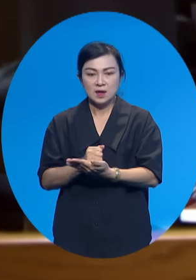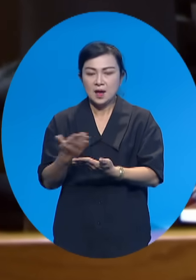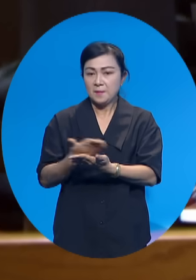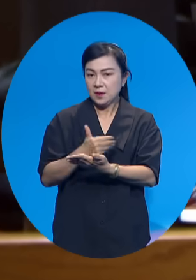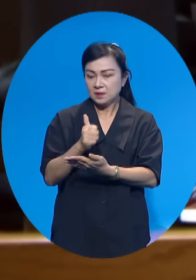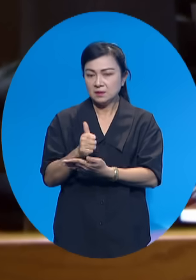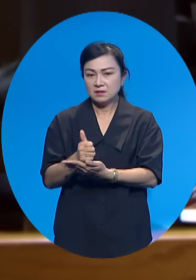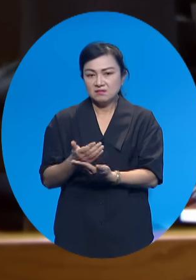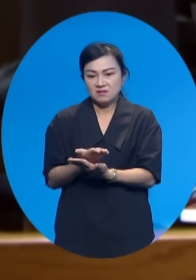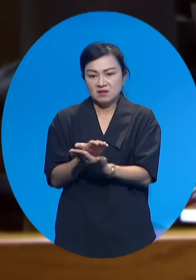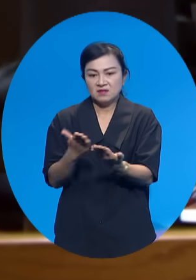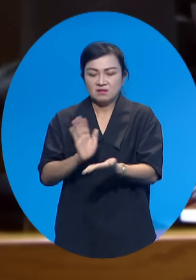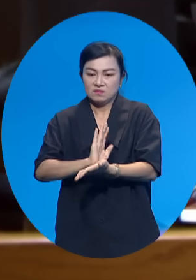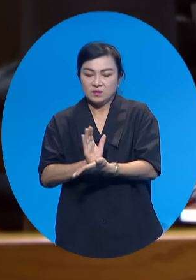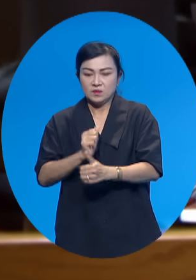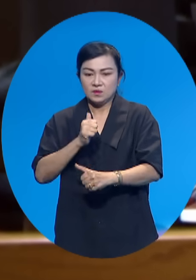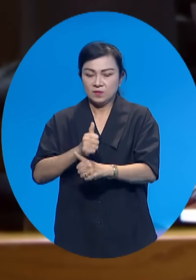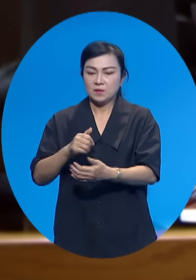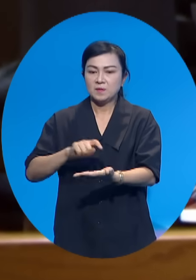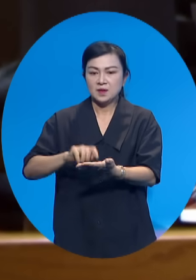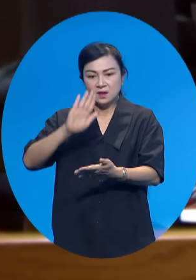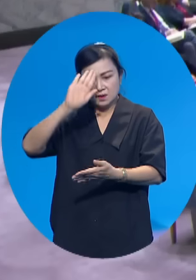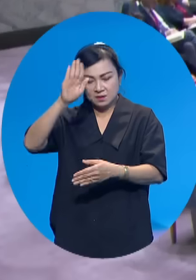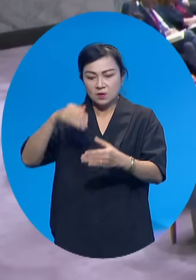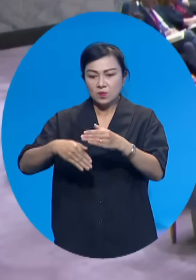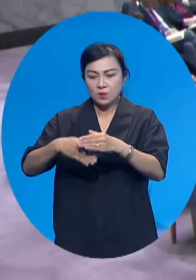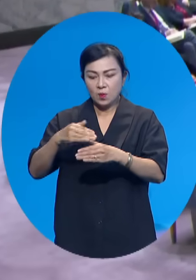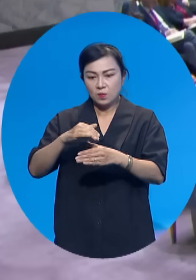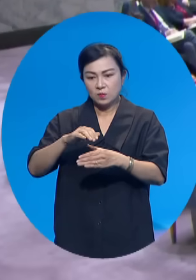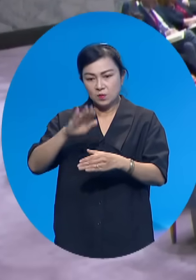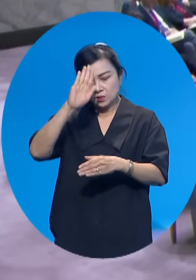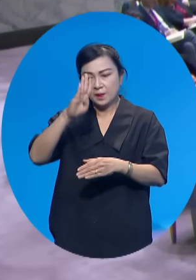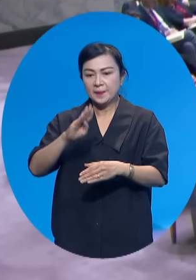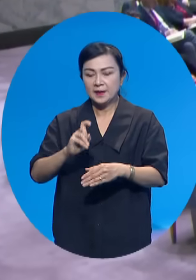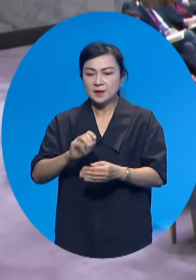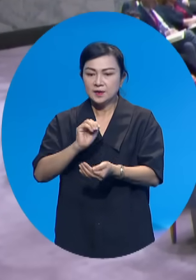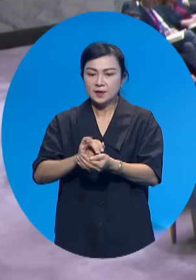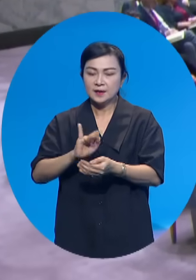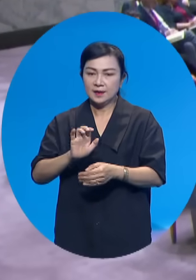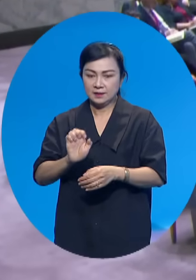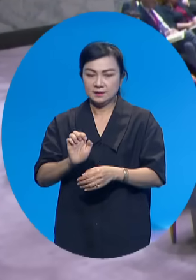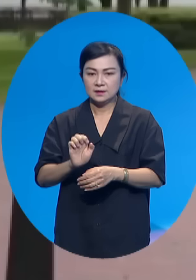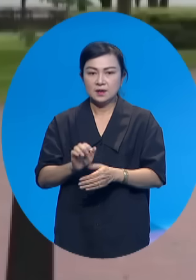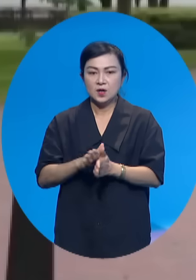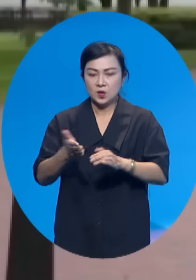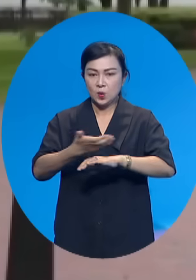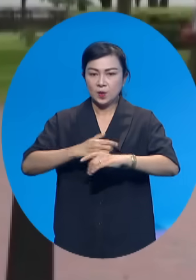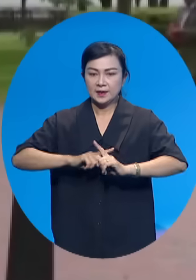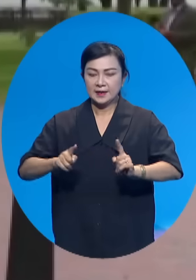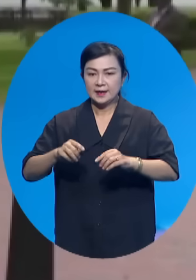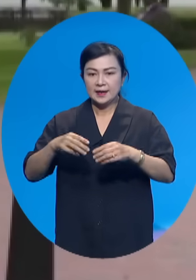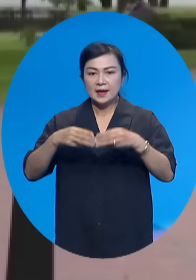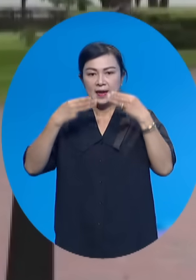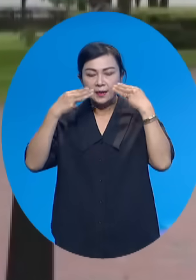mới nhất thể hiện sự bất an trong chính phủ Mỹ trước sự ủng hộ của tổng thống Jo biden dành cho Israel nhiều nước khác như A rập